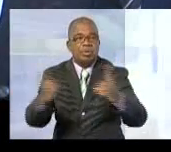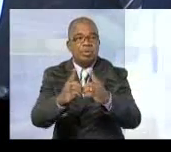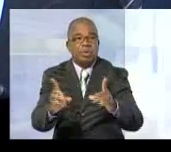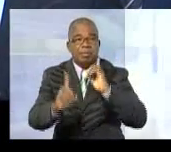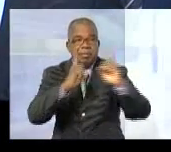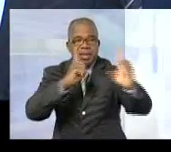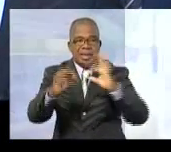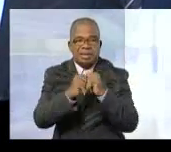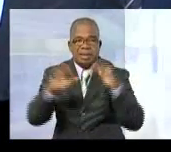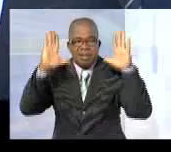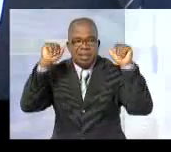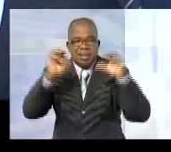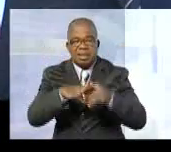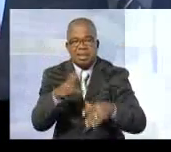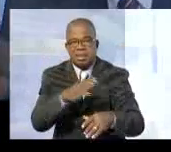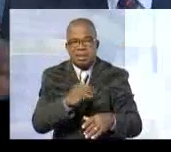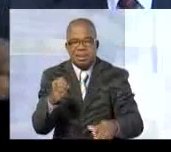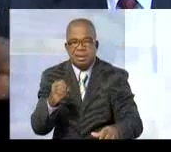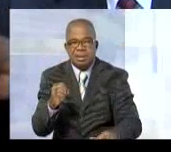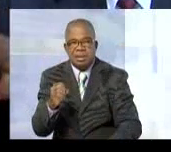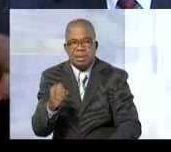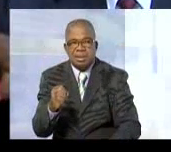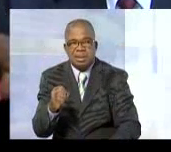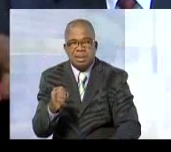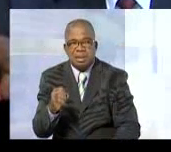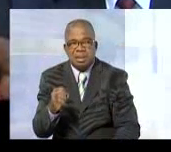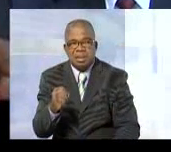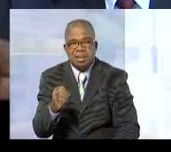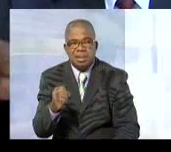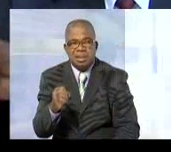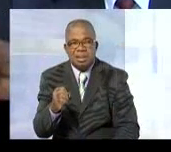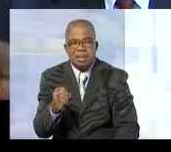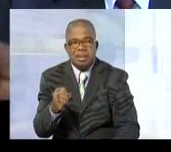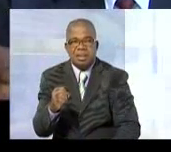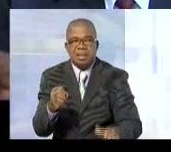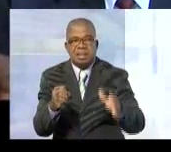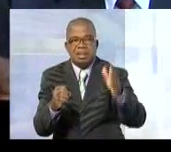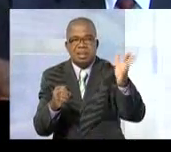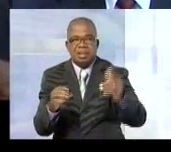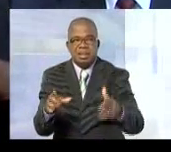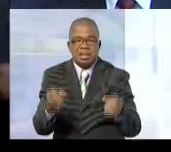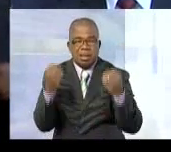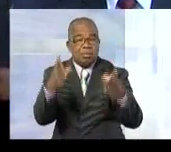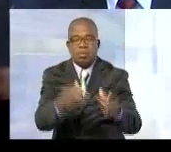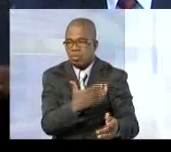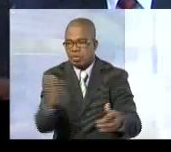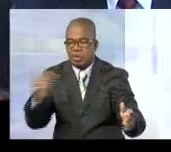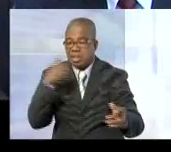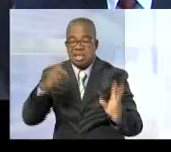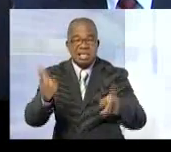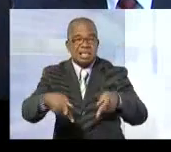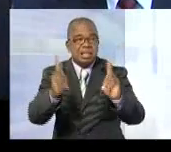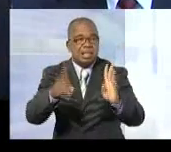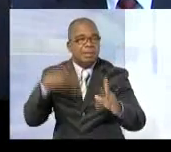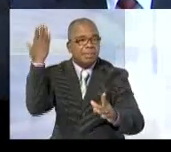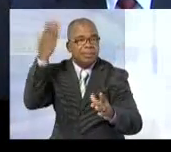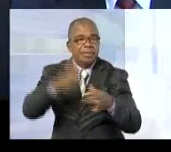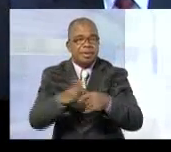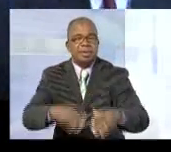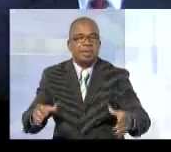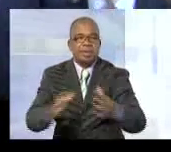pays. Et je lui ai également fait part des différents éléments qui permettront une croissance économique d'un